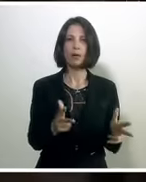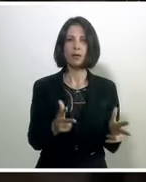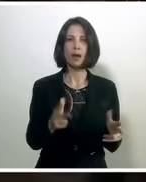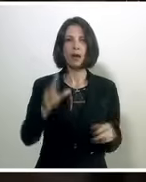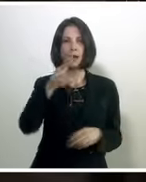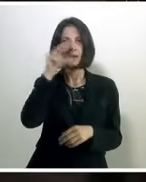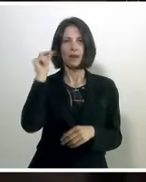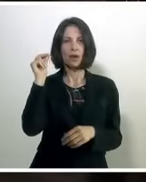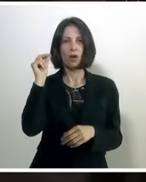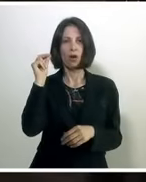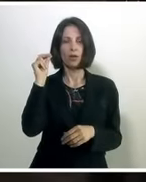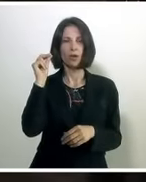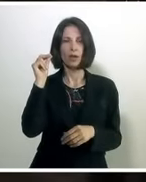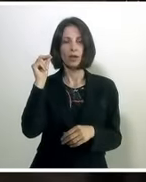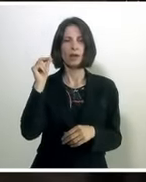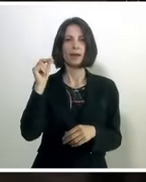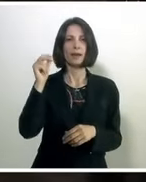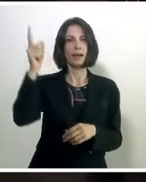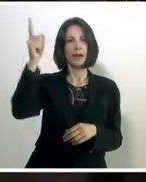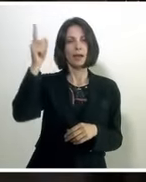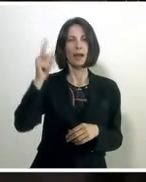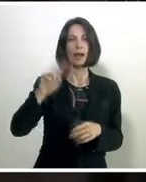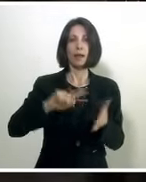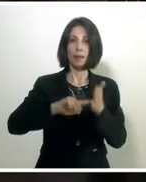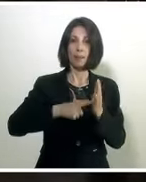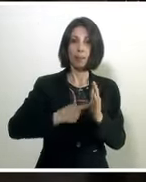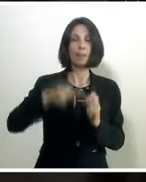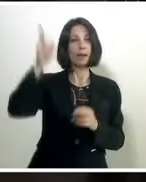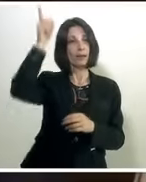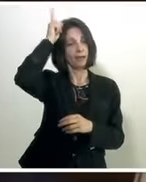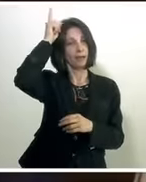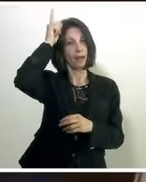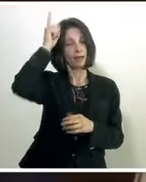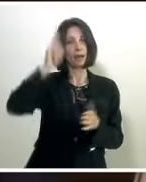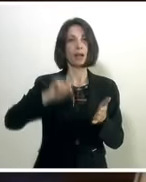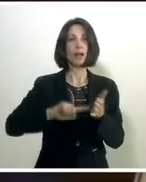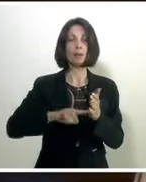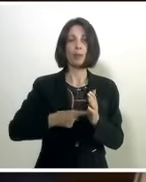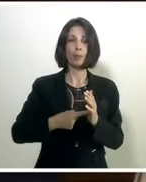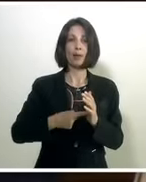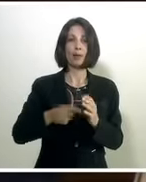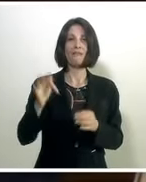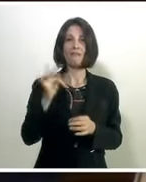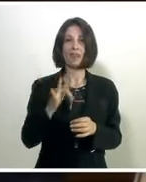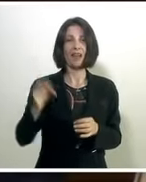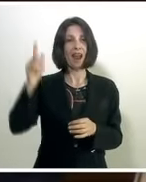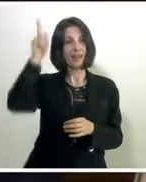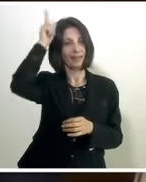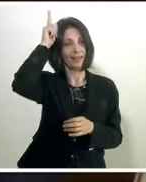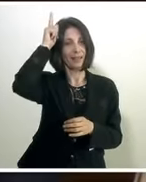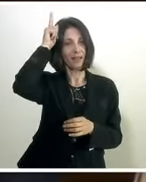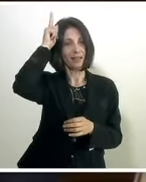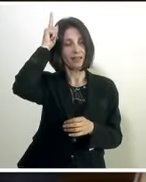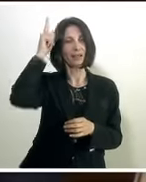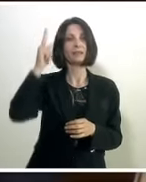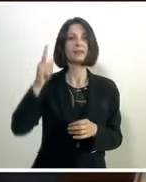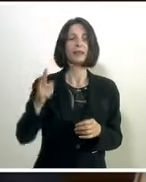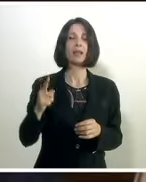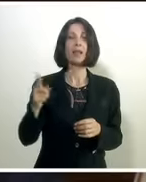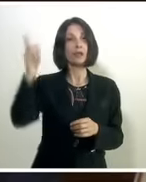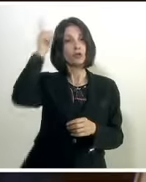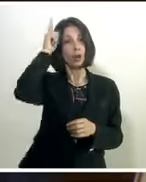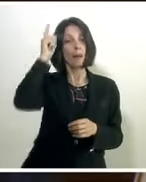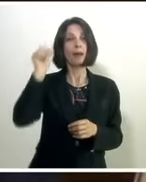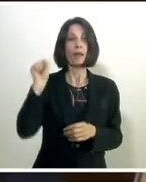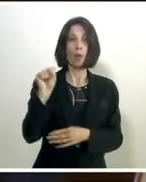reciproco tra Repubblica federale tedesca e repubblica democratica tedesca alla parziale integrazione della stessa Germania comunista nel sistema